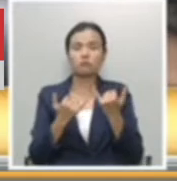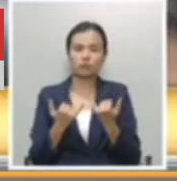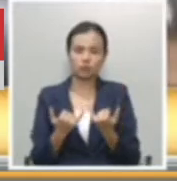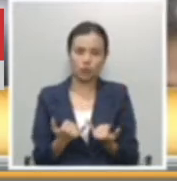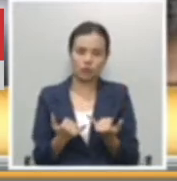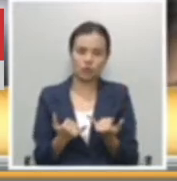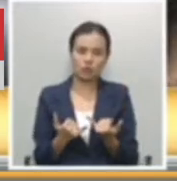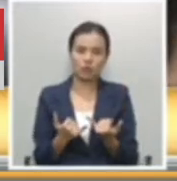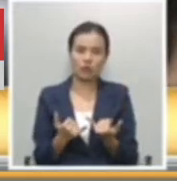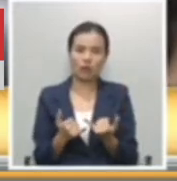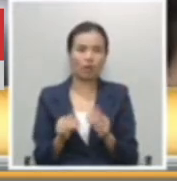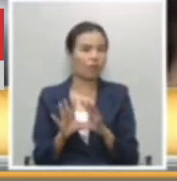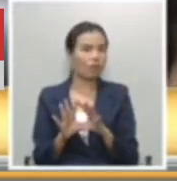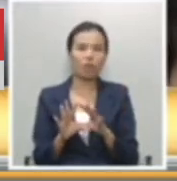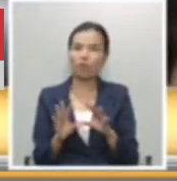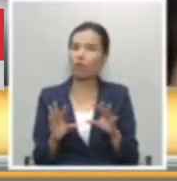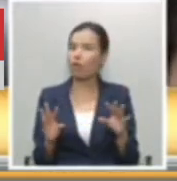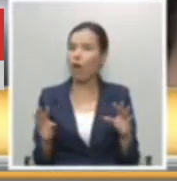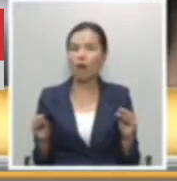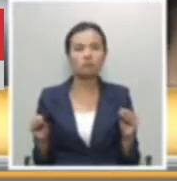นิ่งสนิท